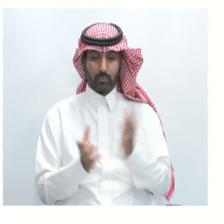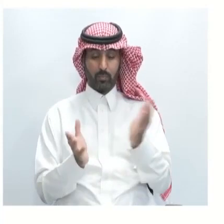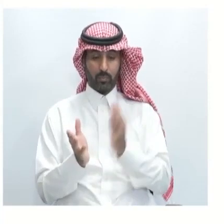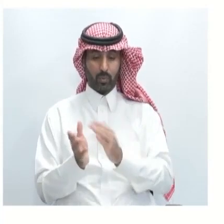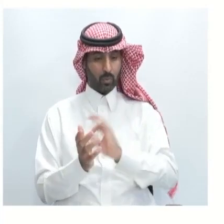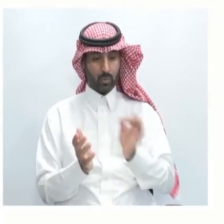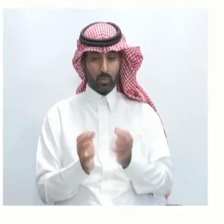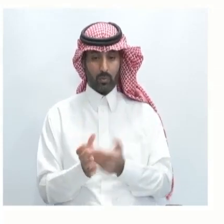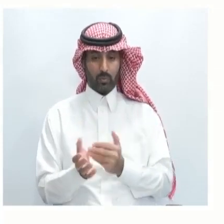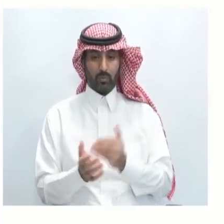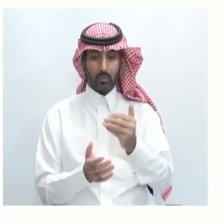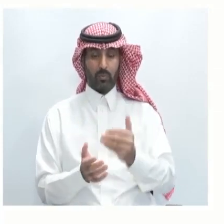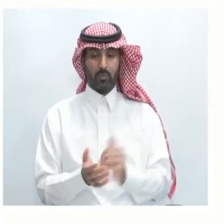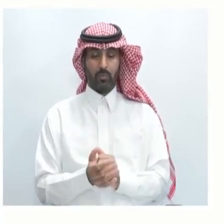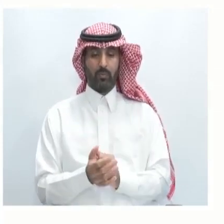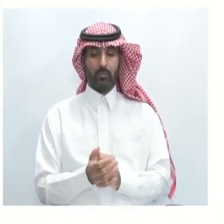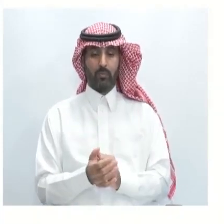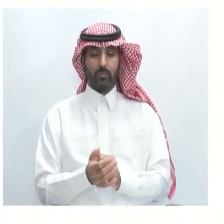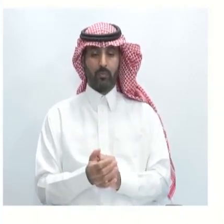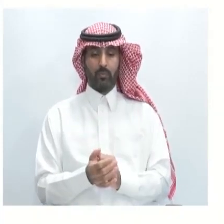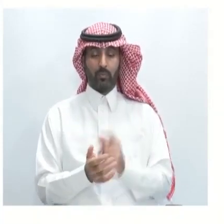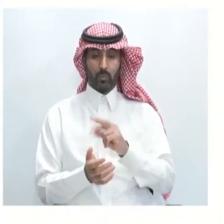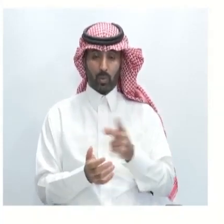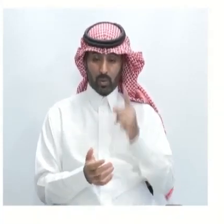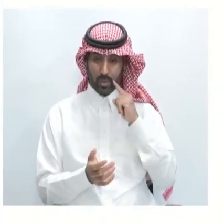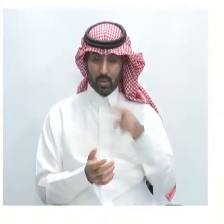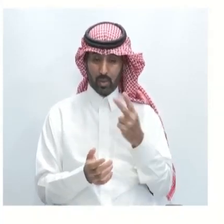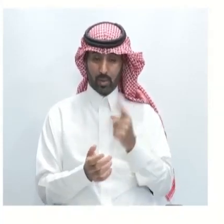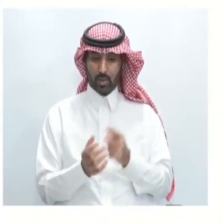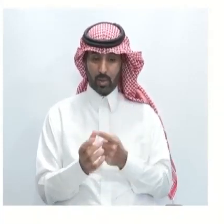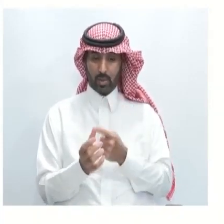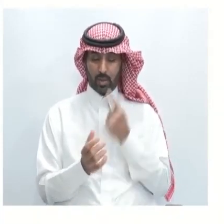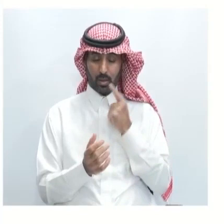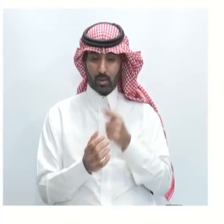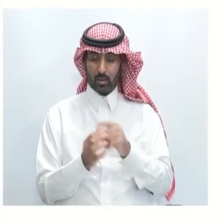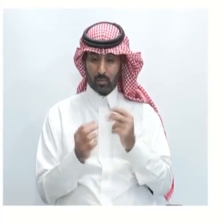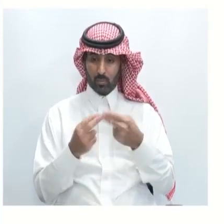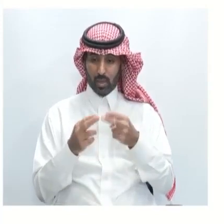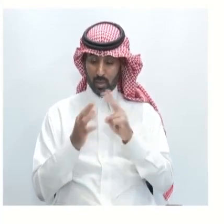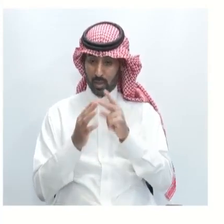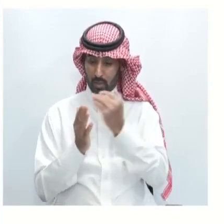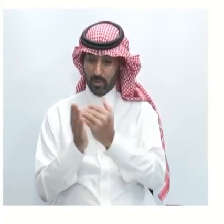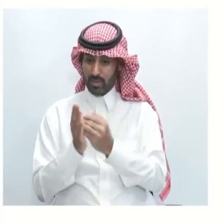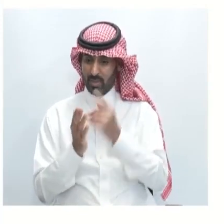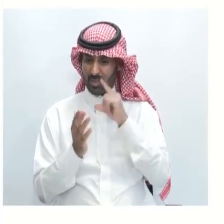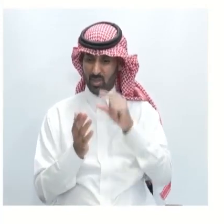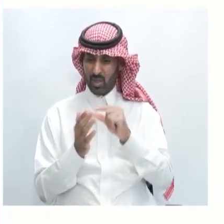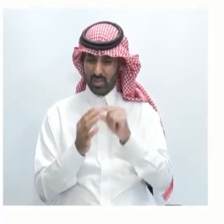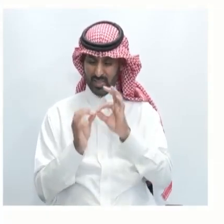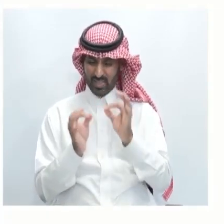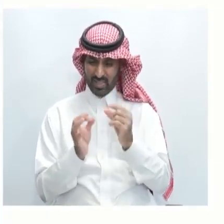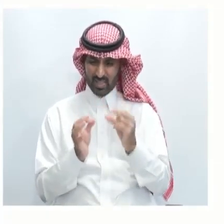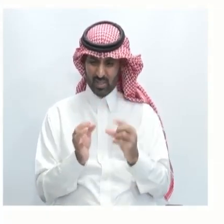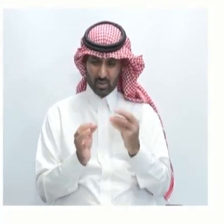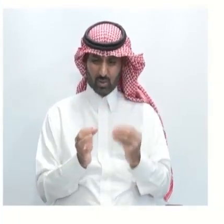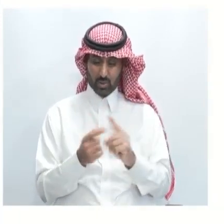حققنا جميع الشروط طيب الان ناتي الى النوع الثاني ثانيا ان تكون المقدمه الصغرى جزئيه